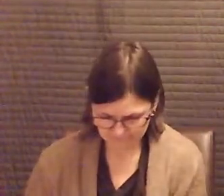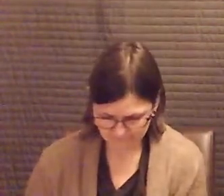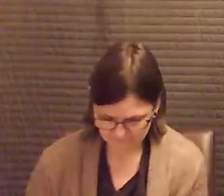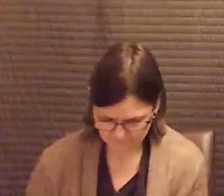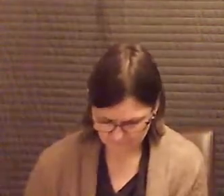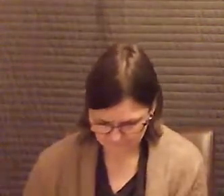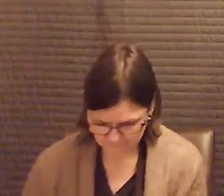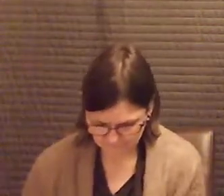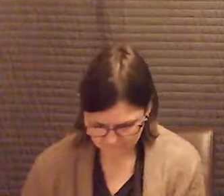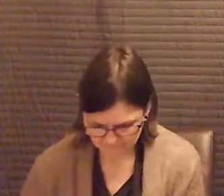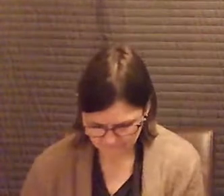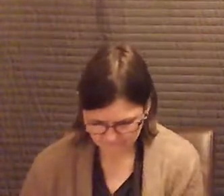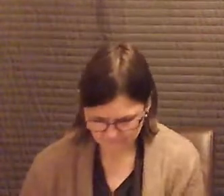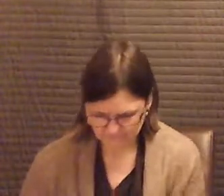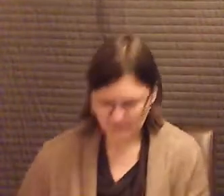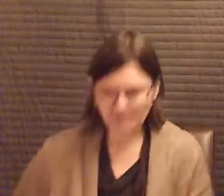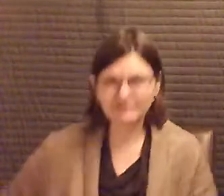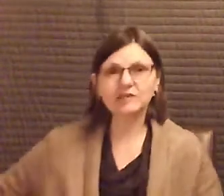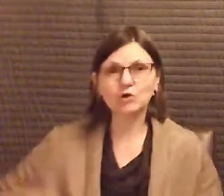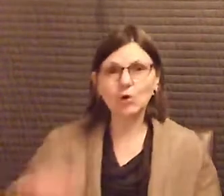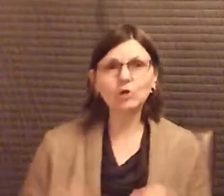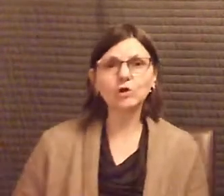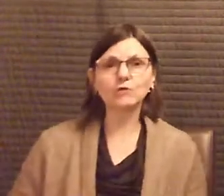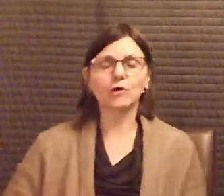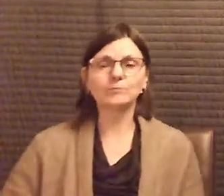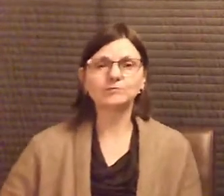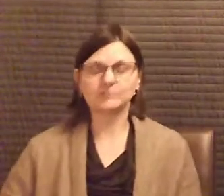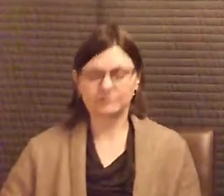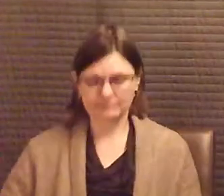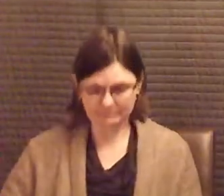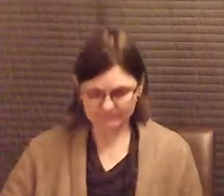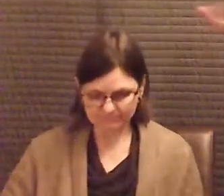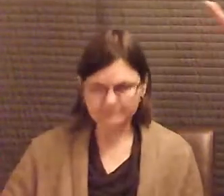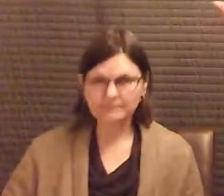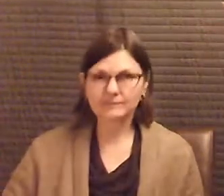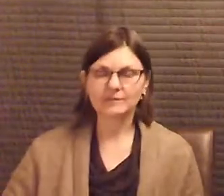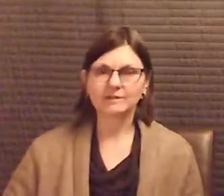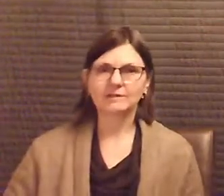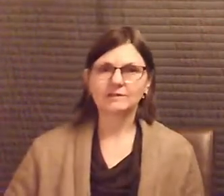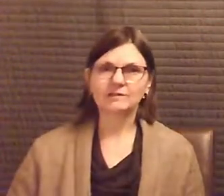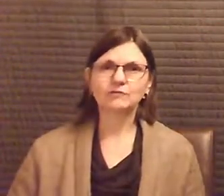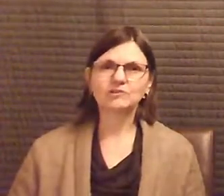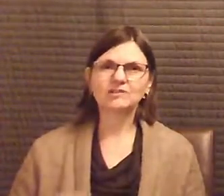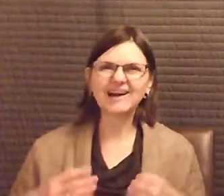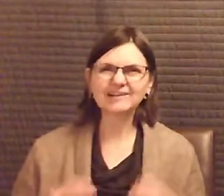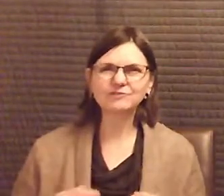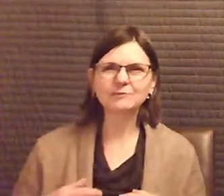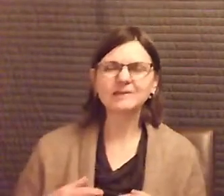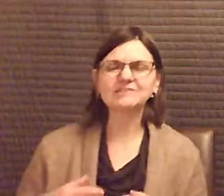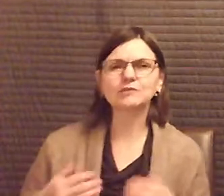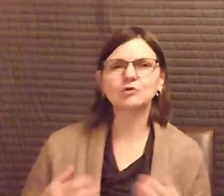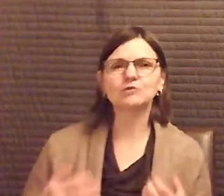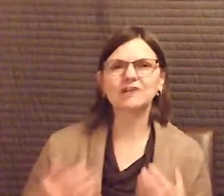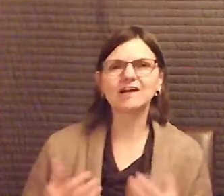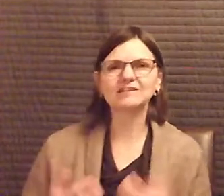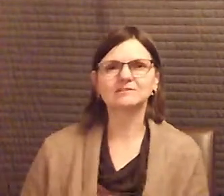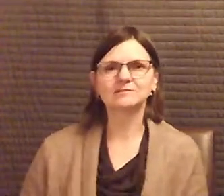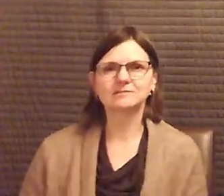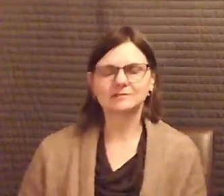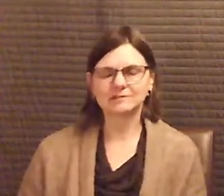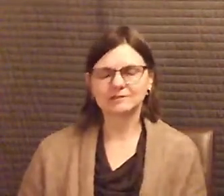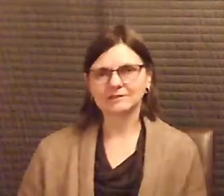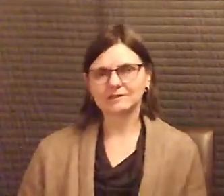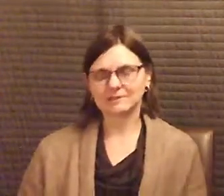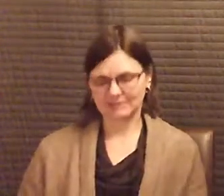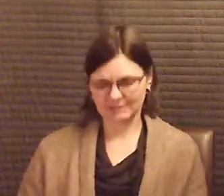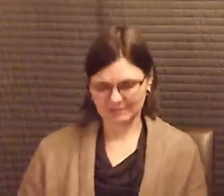een mijn oom billy kwam en wanneer ongeloof komt haar dit is mijn schaar dan wordt het hart van de mens bij de over hart en